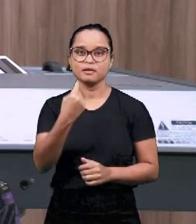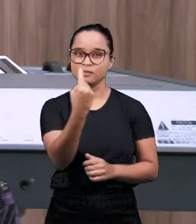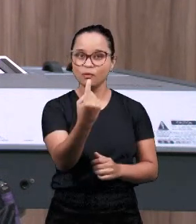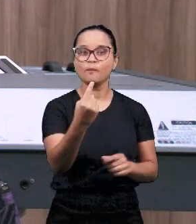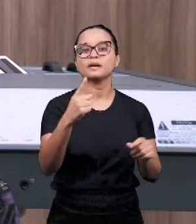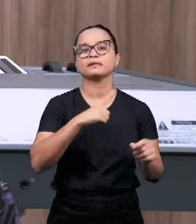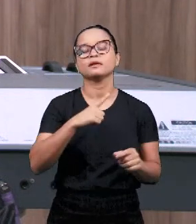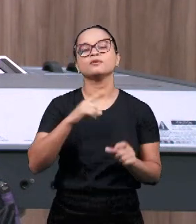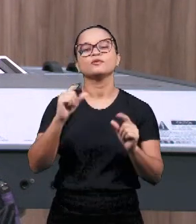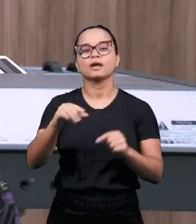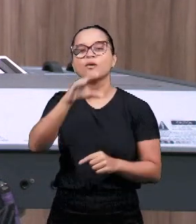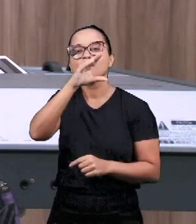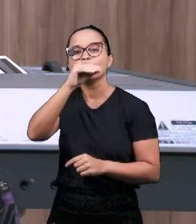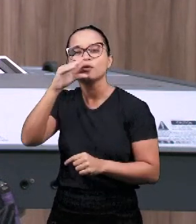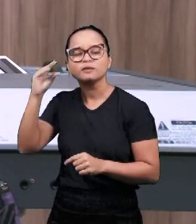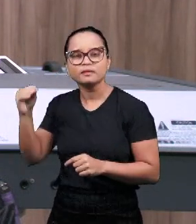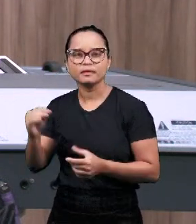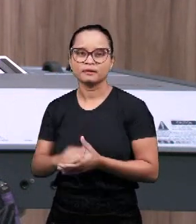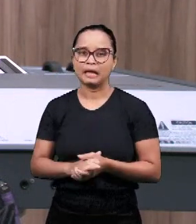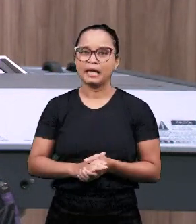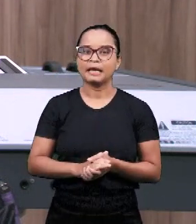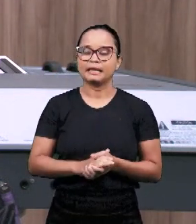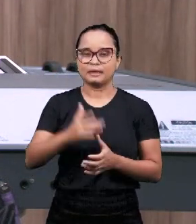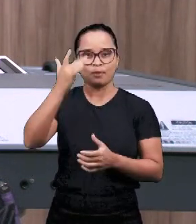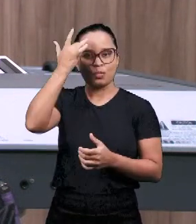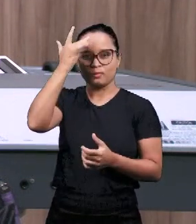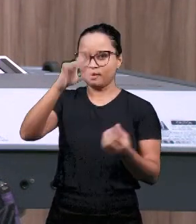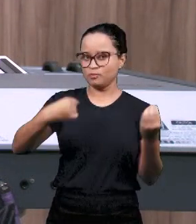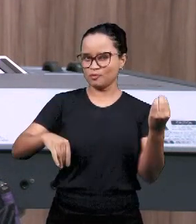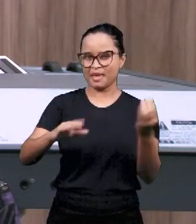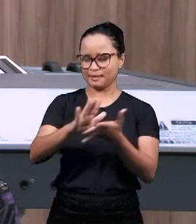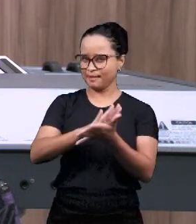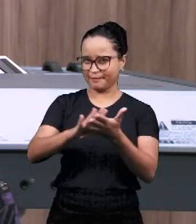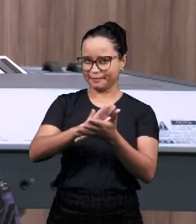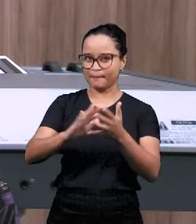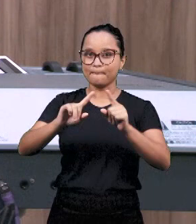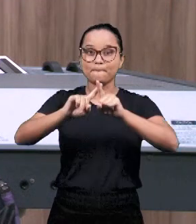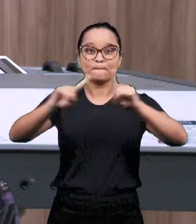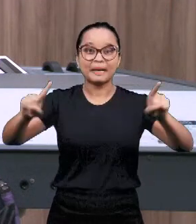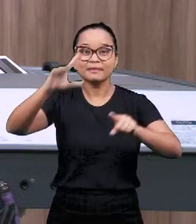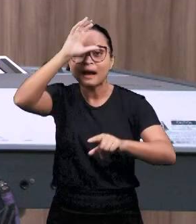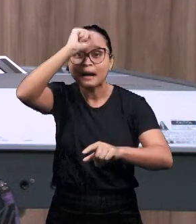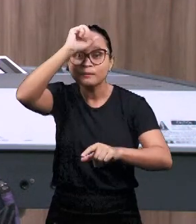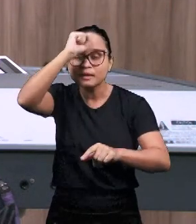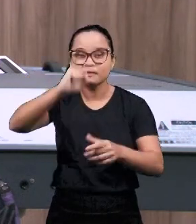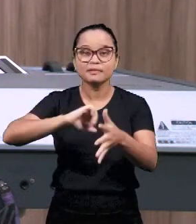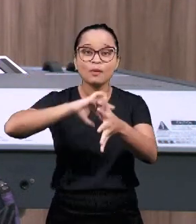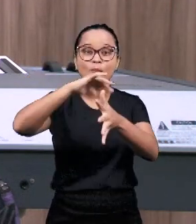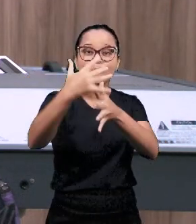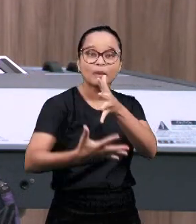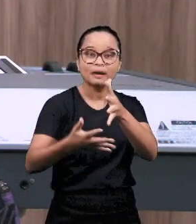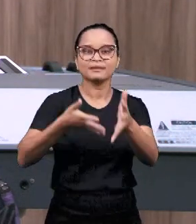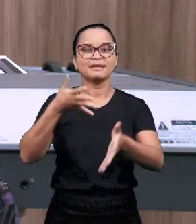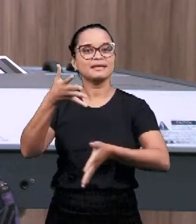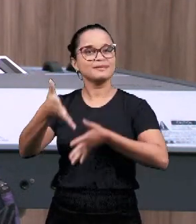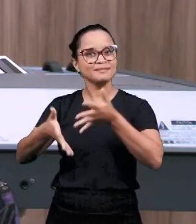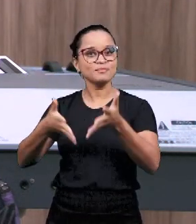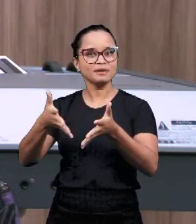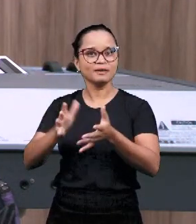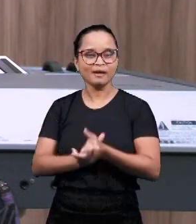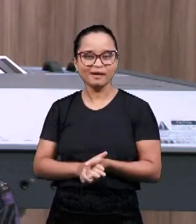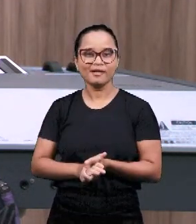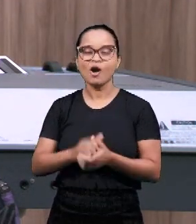une de ces expériences, c'est d'un adolescent qui ne joue aucun instrument, mais il a appris la langue des